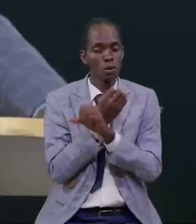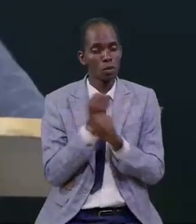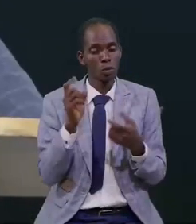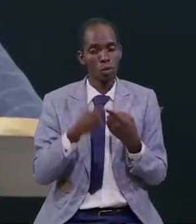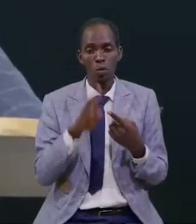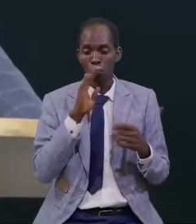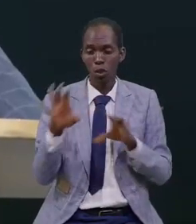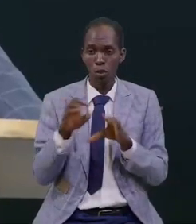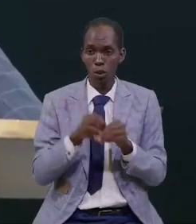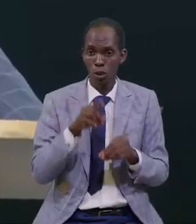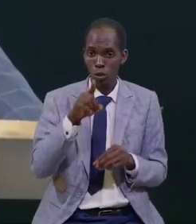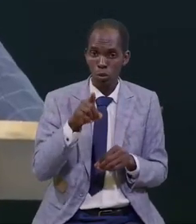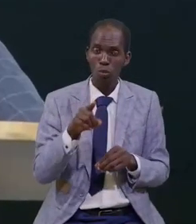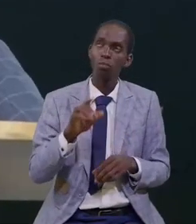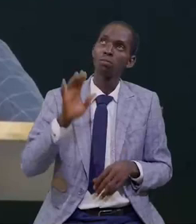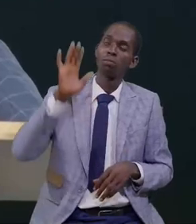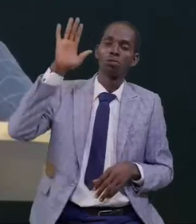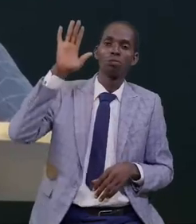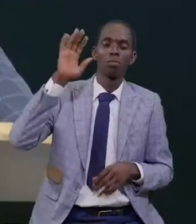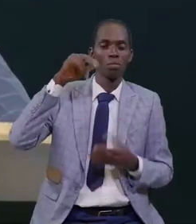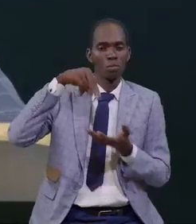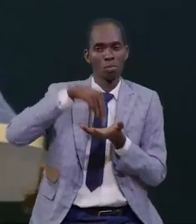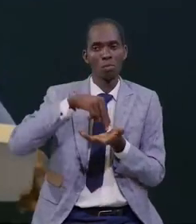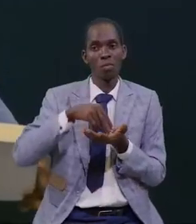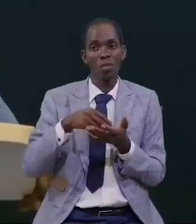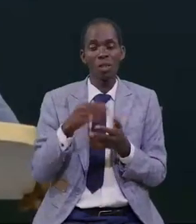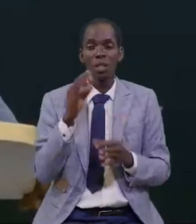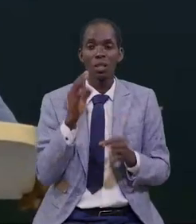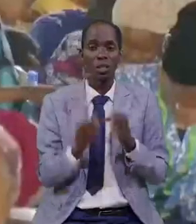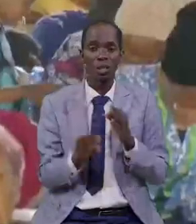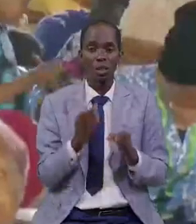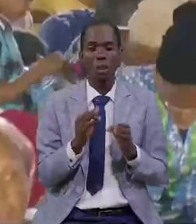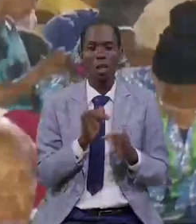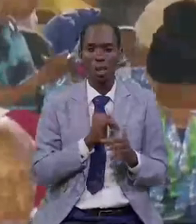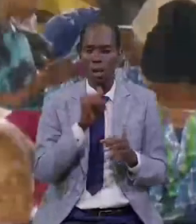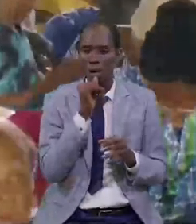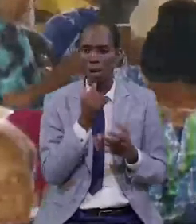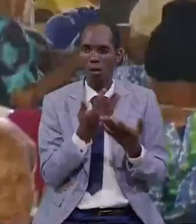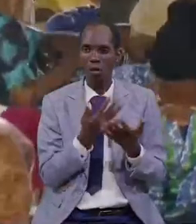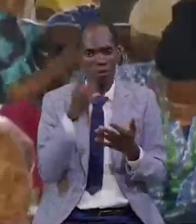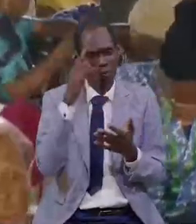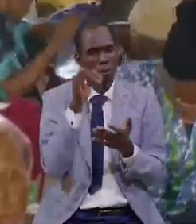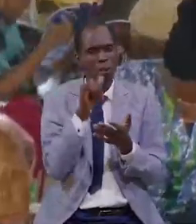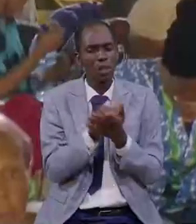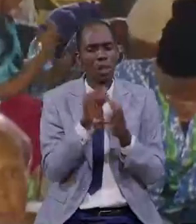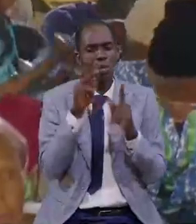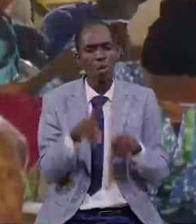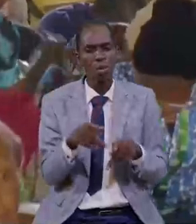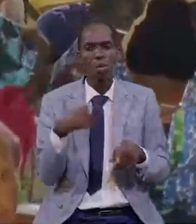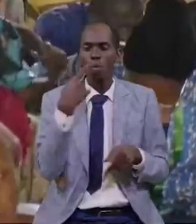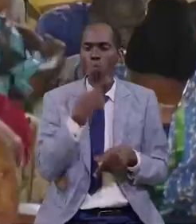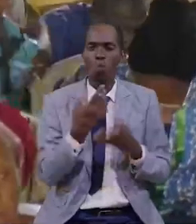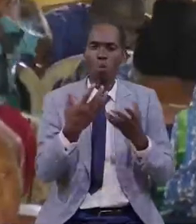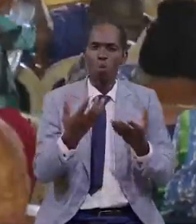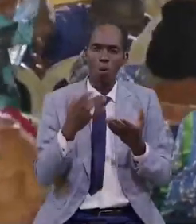le fera maintenant lève-toi là-bas lève-toi là-bas je t'attends qui